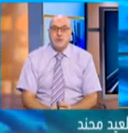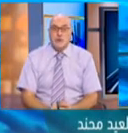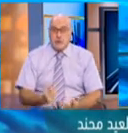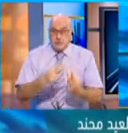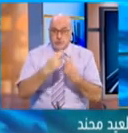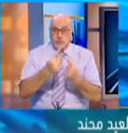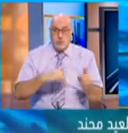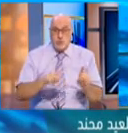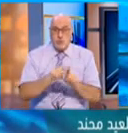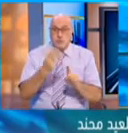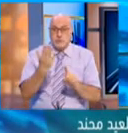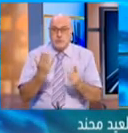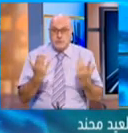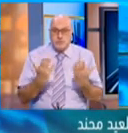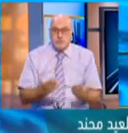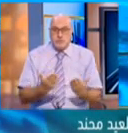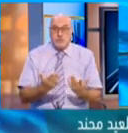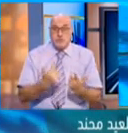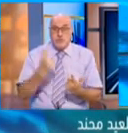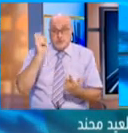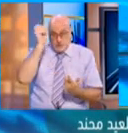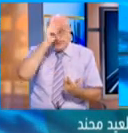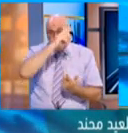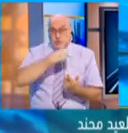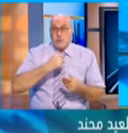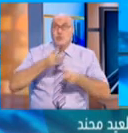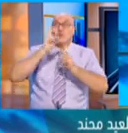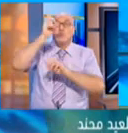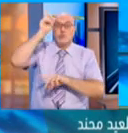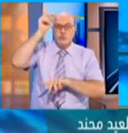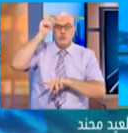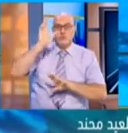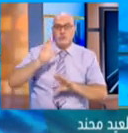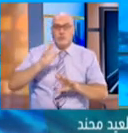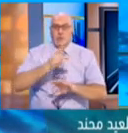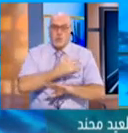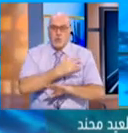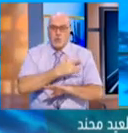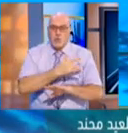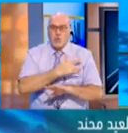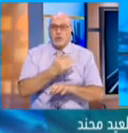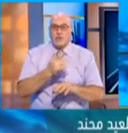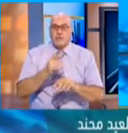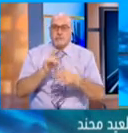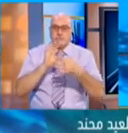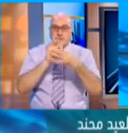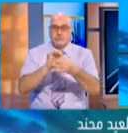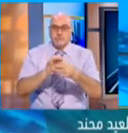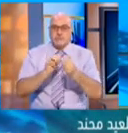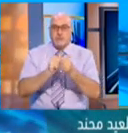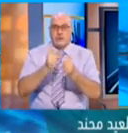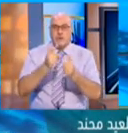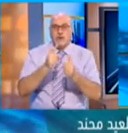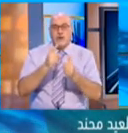هذه المحنة وفي اللحظات العصيبة أدعو الله تعالى أن يعمر النفوس المكلومة بالسكينة